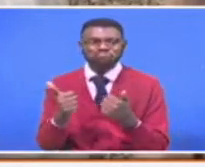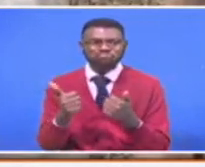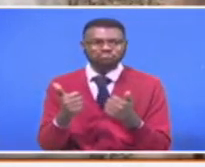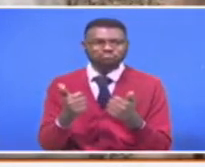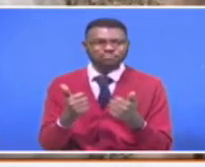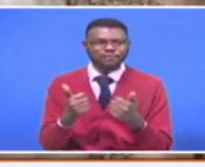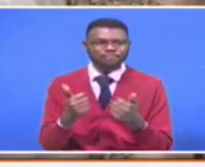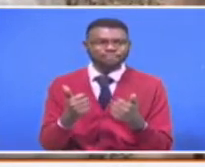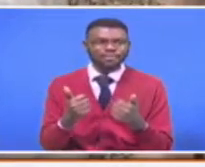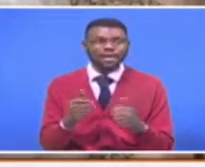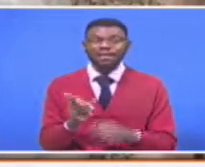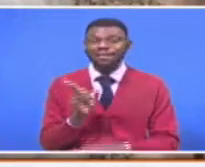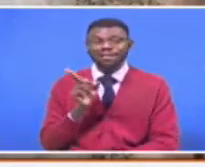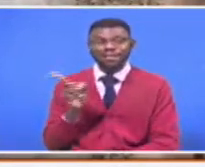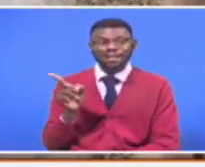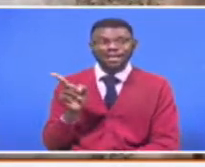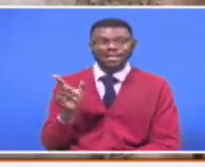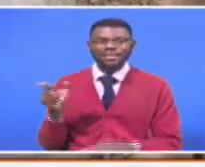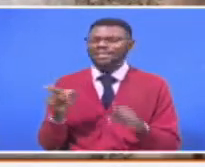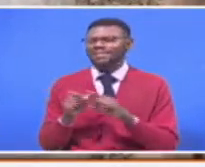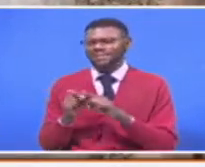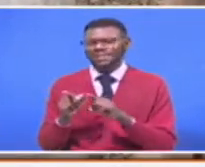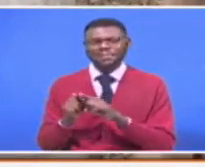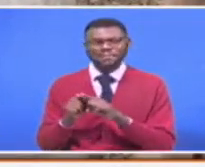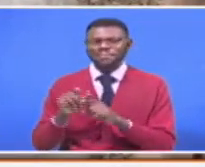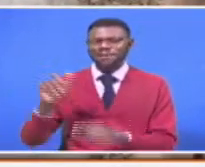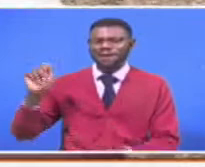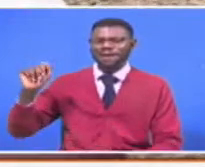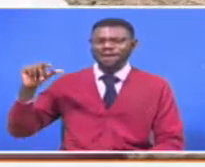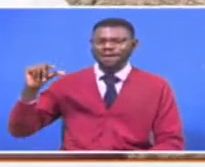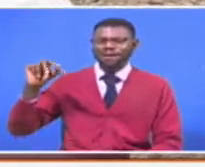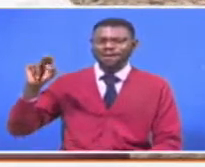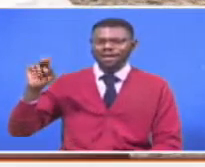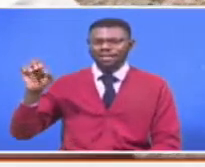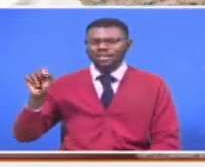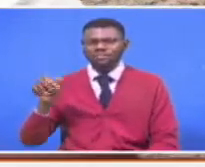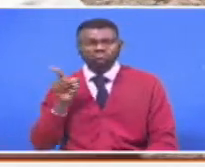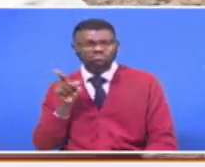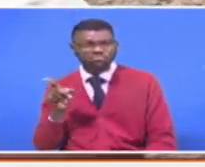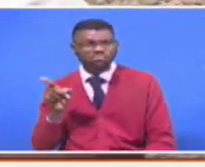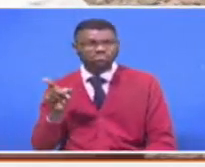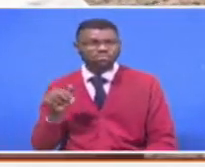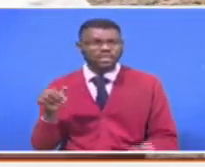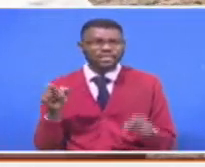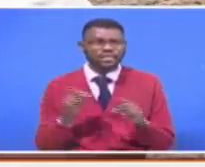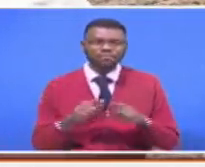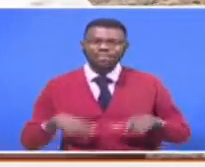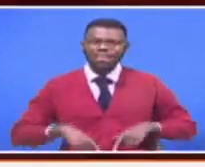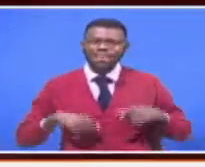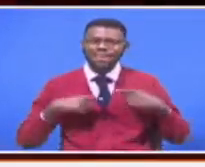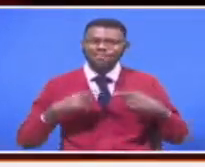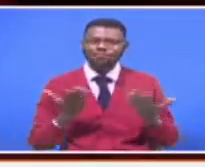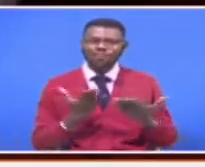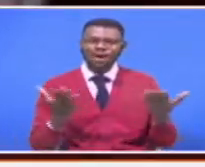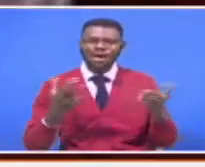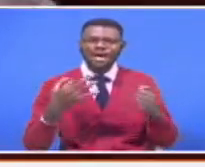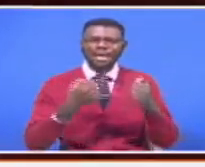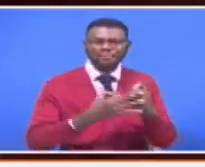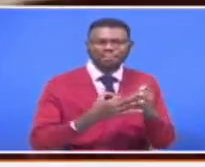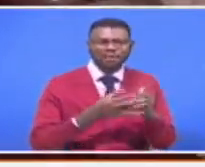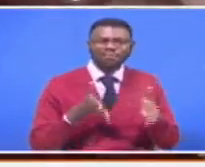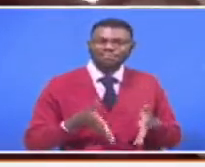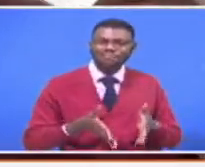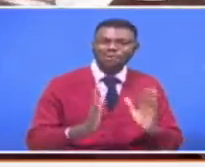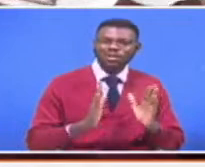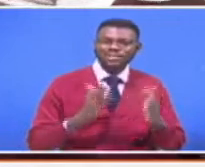Ndiyo taswira ambayo anakabiliana nayo mwenzake Agnes Atieno, ambaye pia ni mkazi wa Kibira. Alijifungua